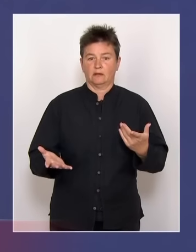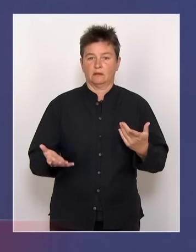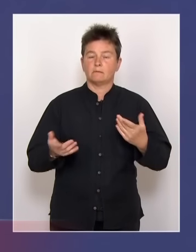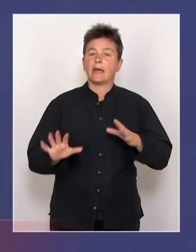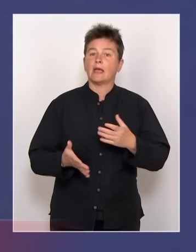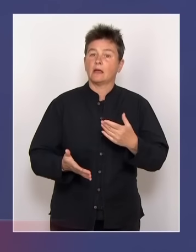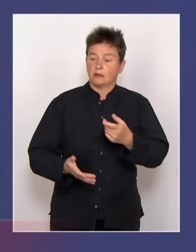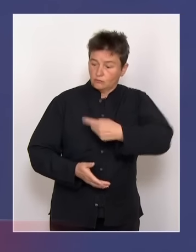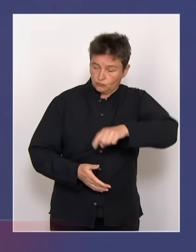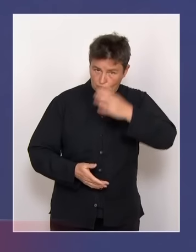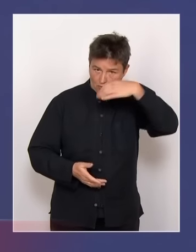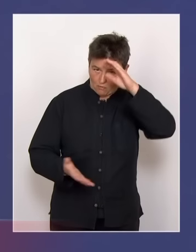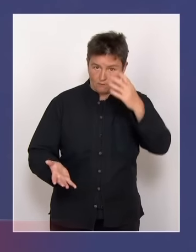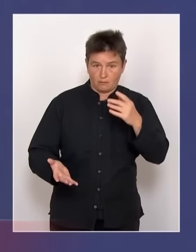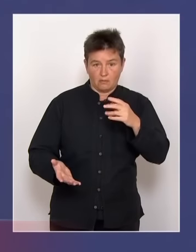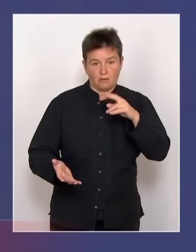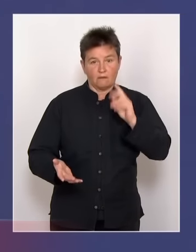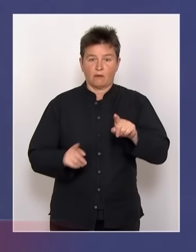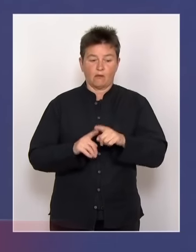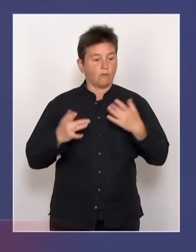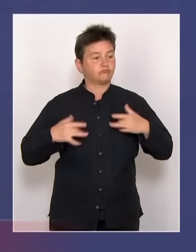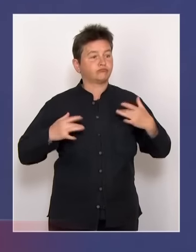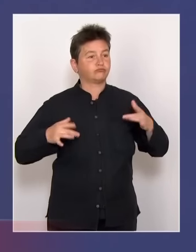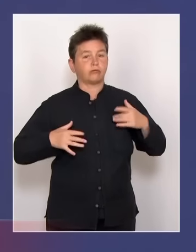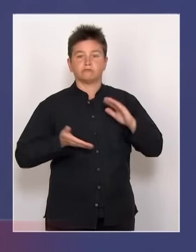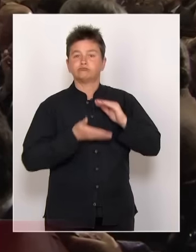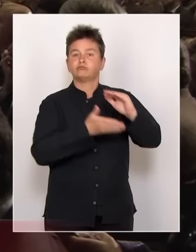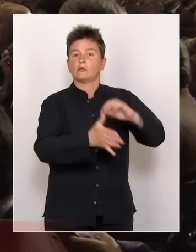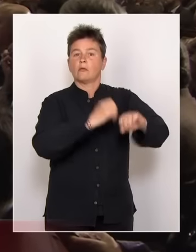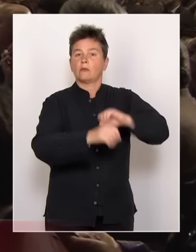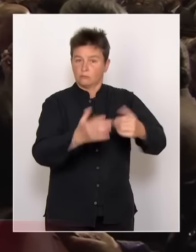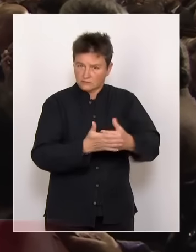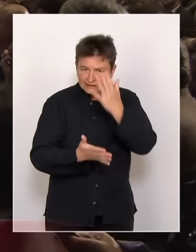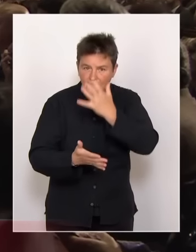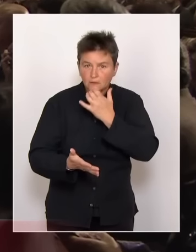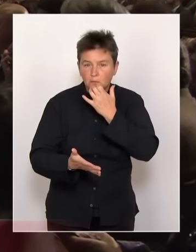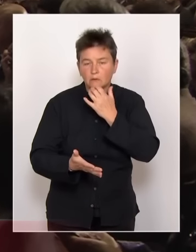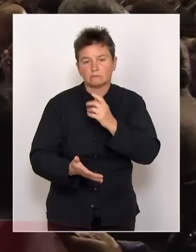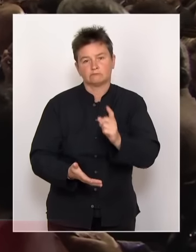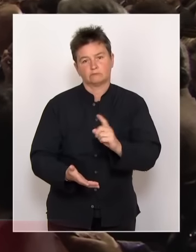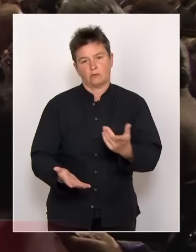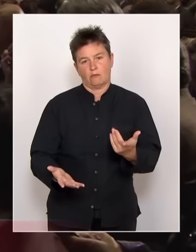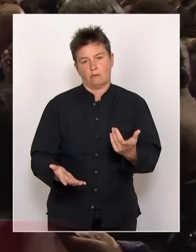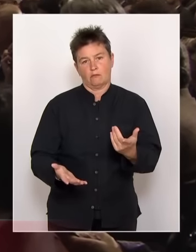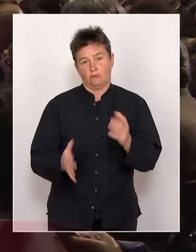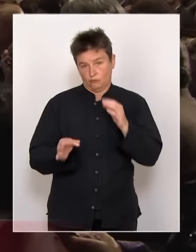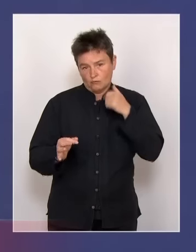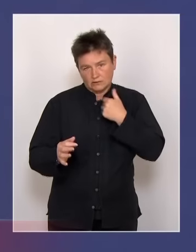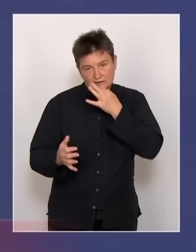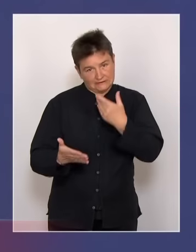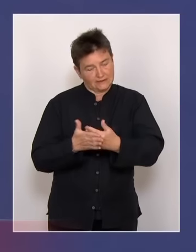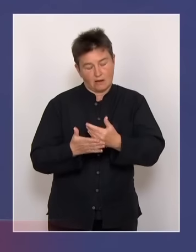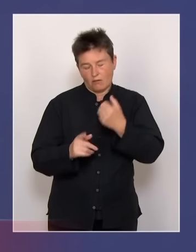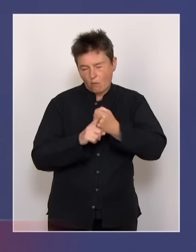-ce que nous sommes sérieux nous Européens de le déléguer à d'autres non et à dessein je vous dis que c'est un combat